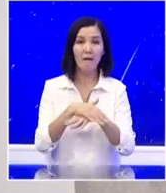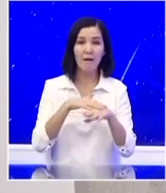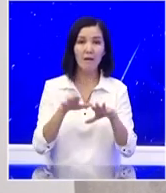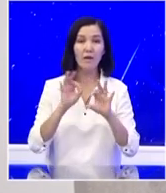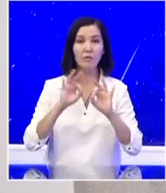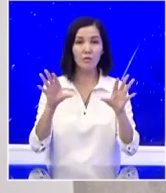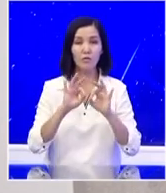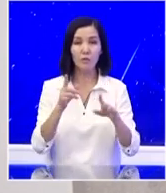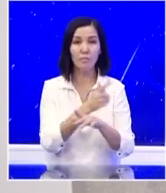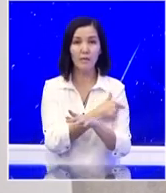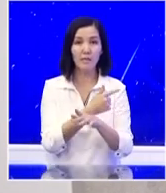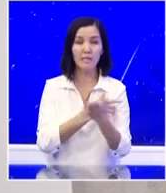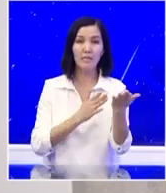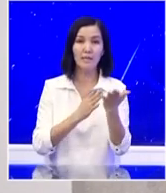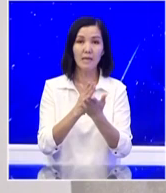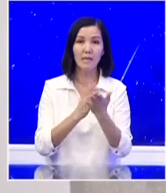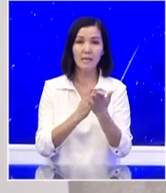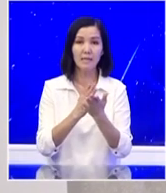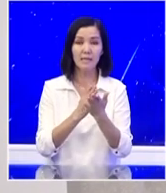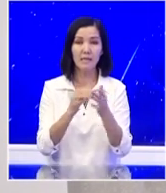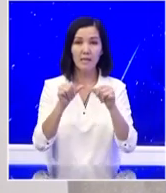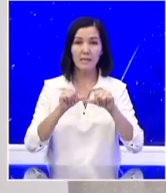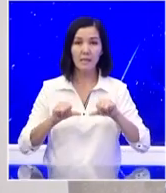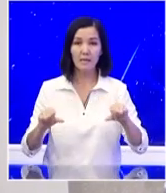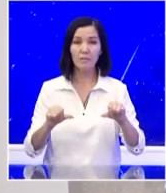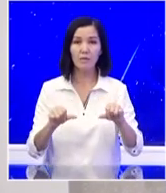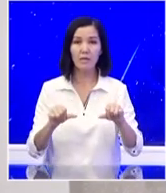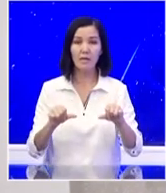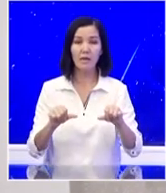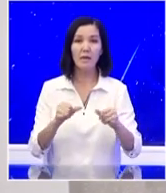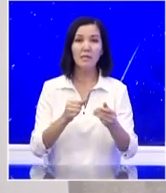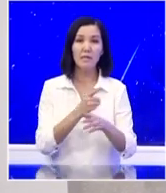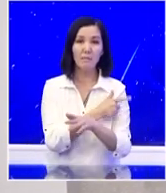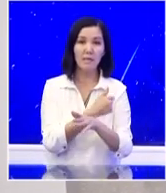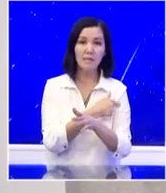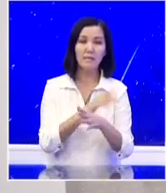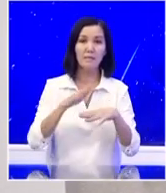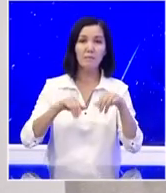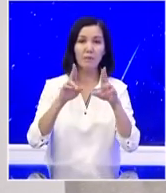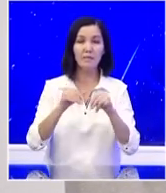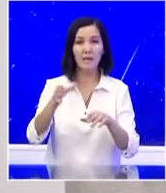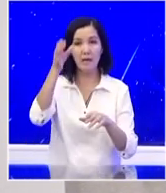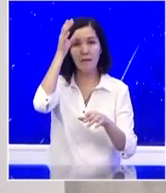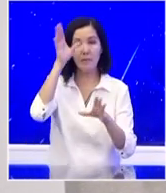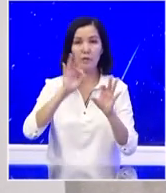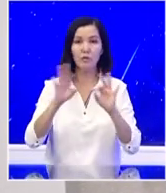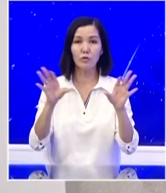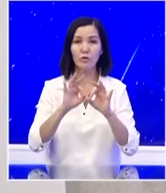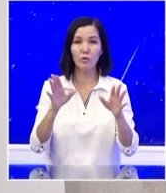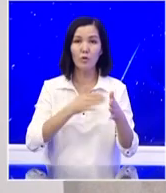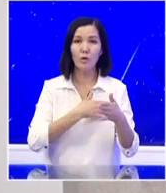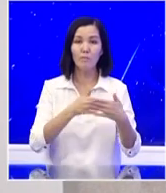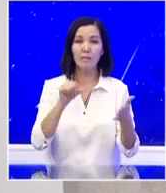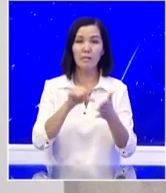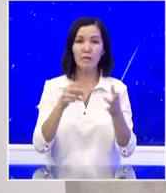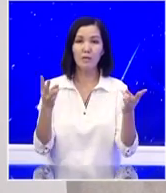жеткізетін медицина саласының салмақты сарапшылары мен беткіұстар медицина мамандары, ғалымдар түсіндіру жұмыстарына белсенді